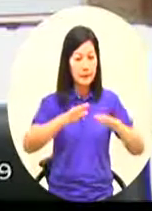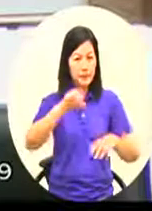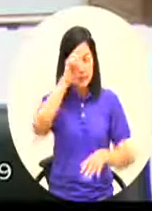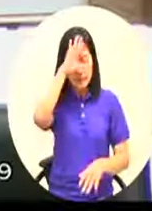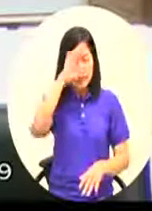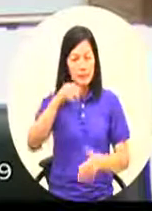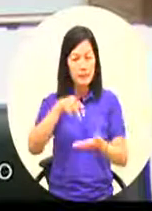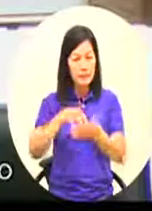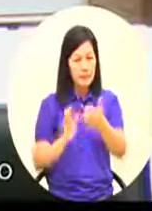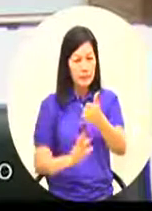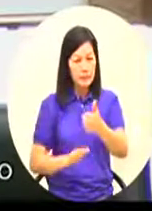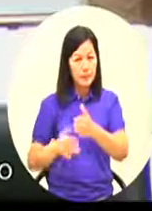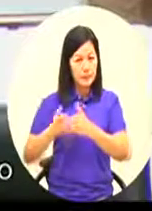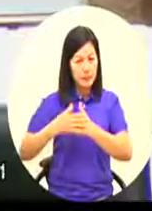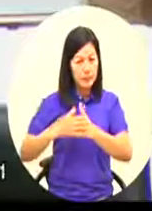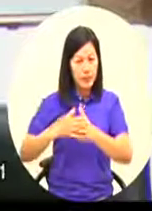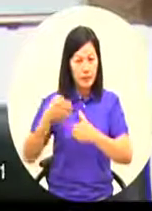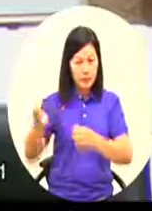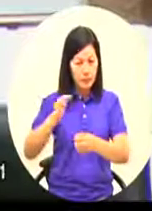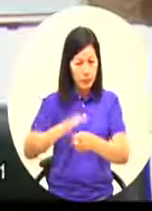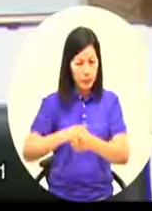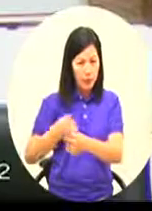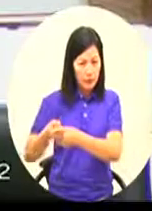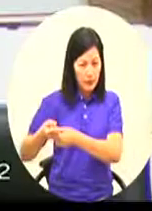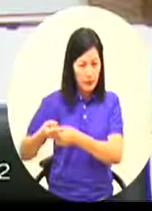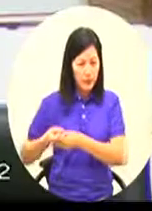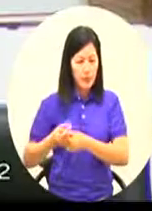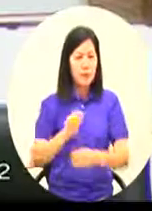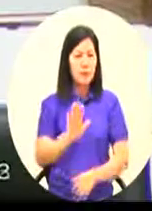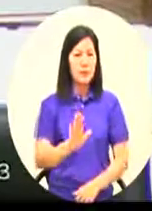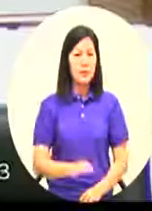来帮我们协助争取经费。